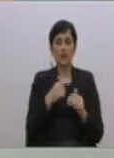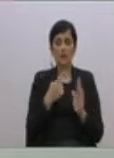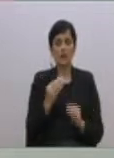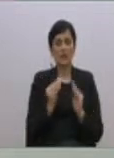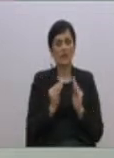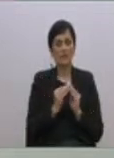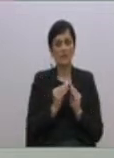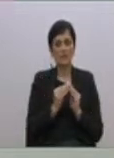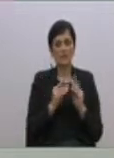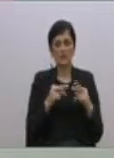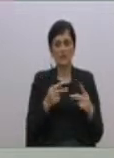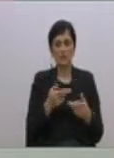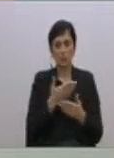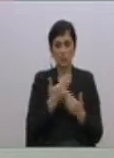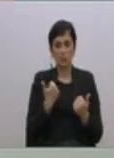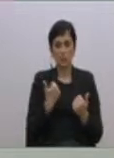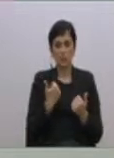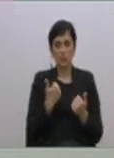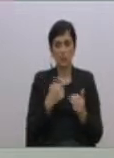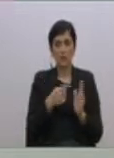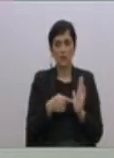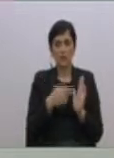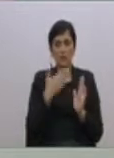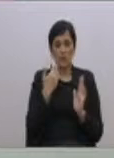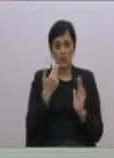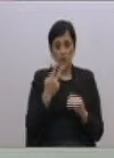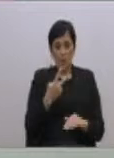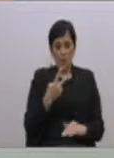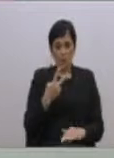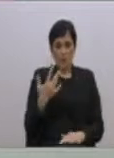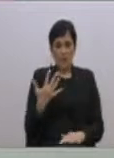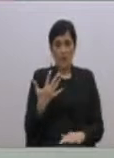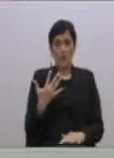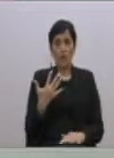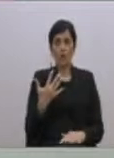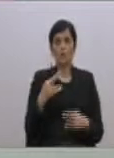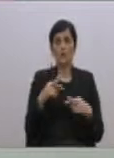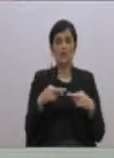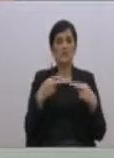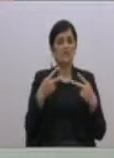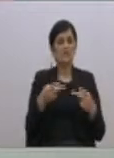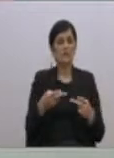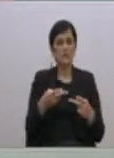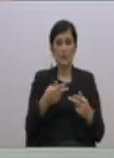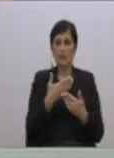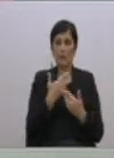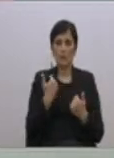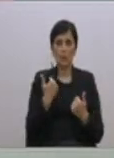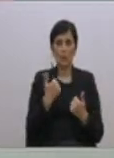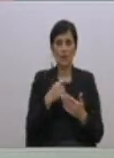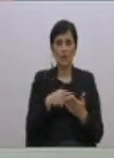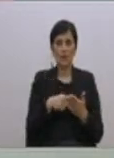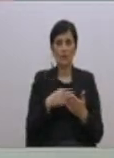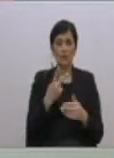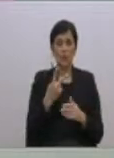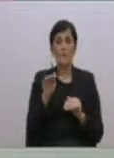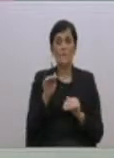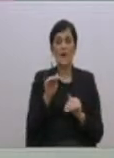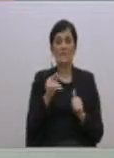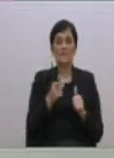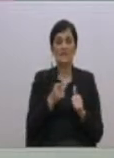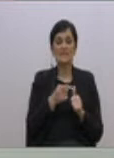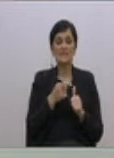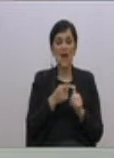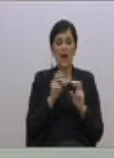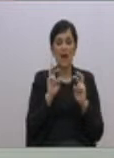არის? 24. არის წარმოდგენილი. კითხვები არ არის? 25. ცვლილებები არ განხორციელებულა. კითხვები არ არის? 26. აქაც